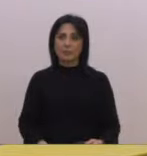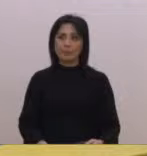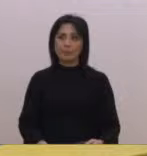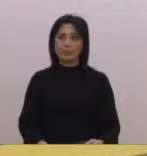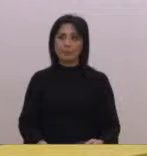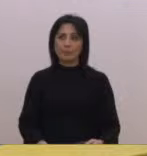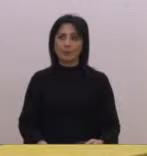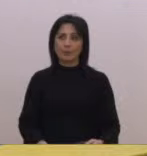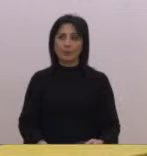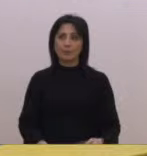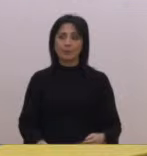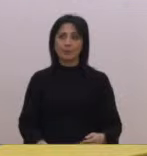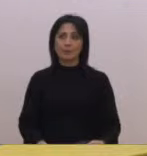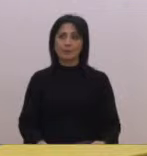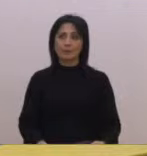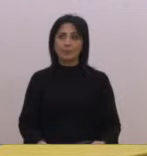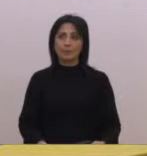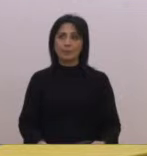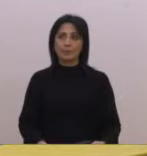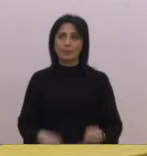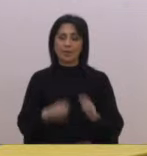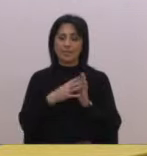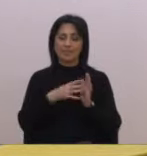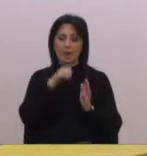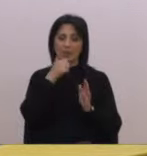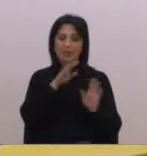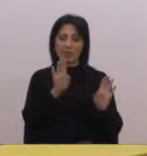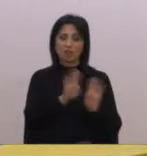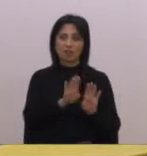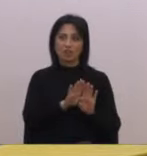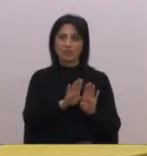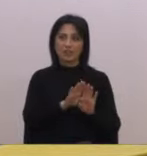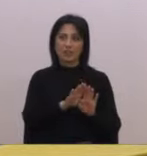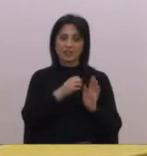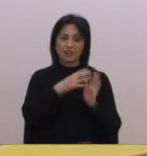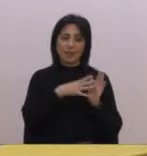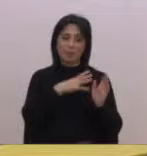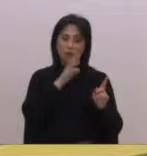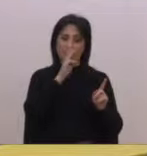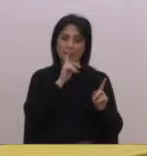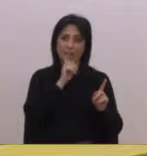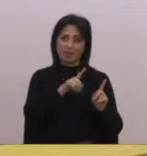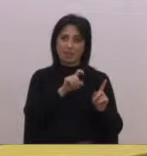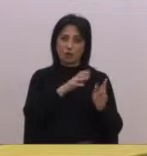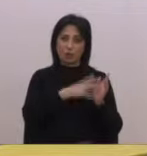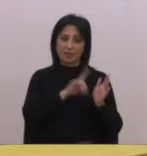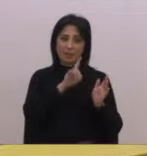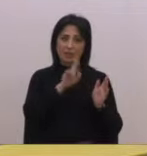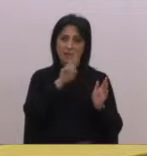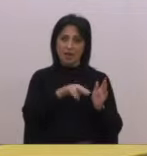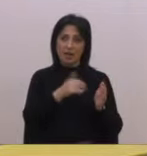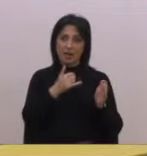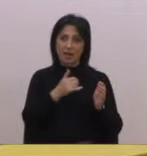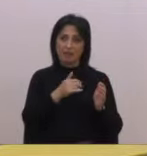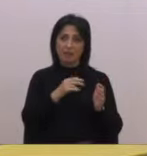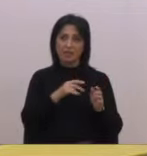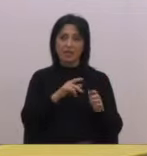ხო, ესე იგი, 19 წელთან შედარებით 19-ში იყო ხელფასი 1191 ლარი,